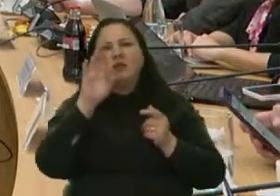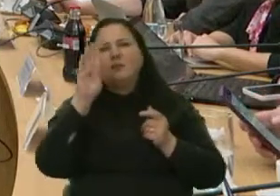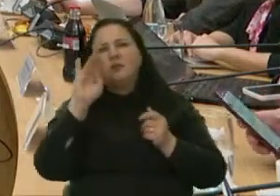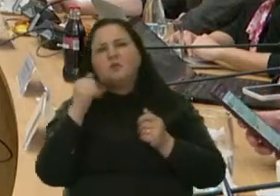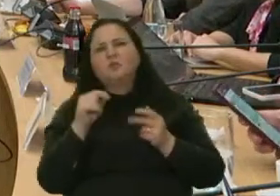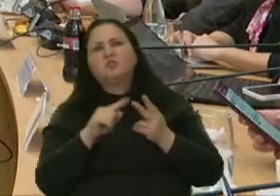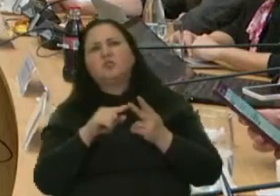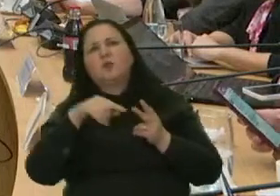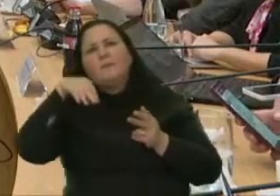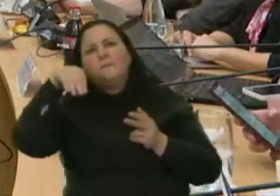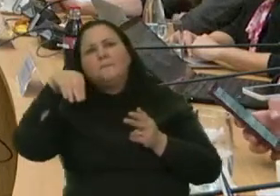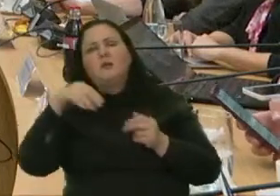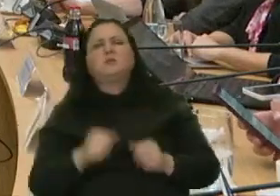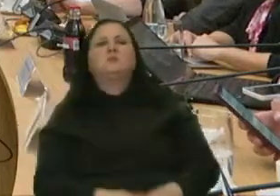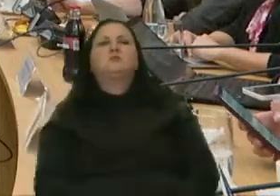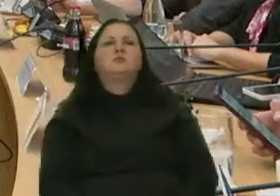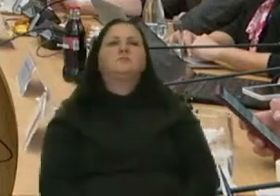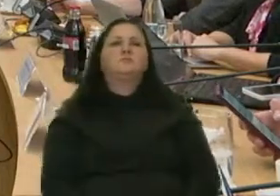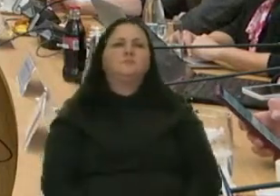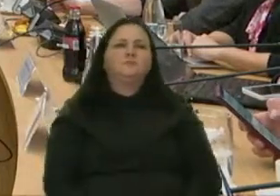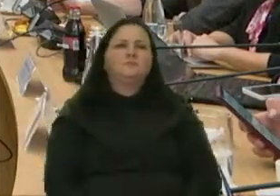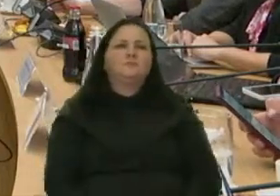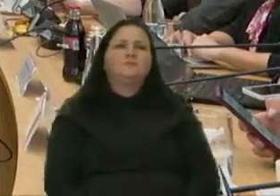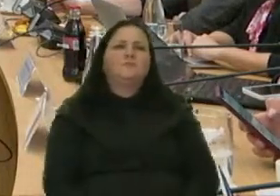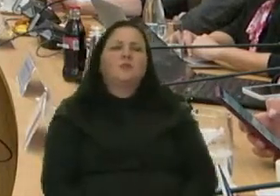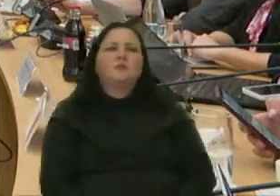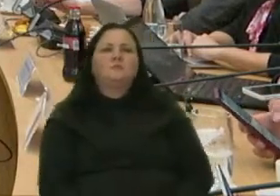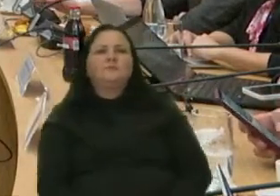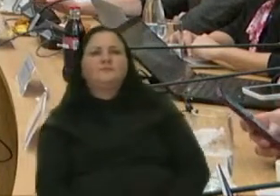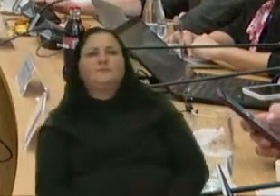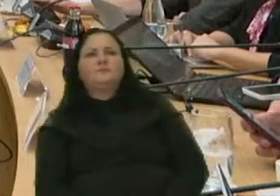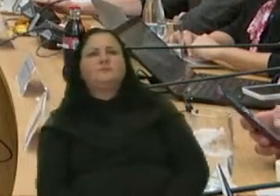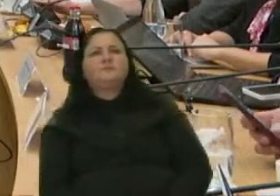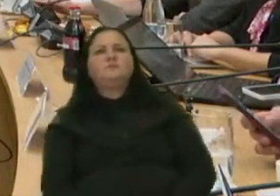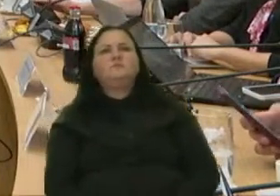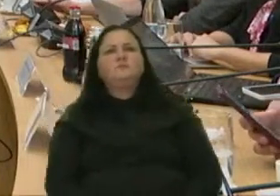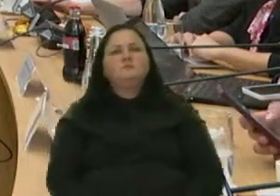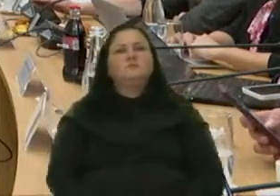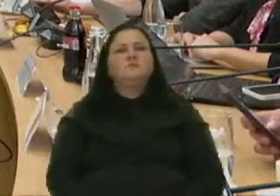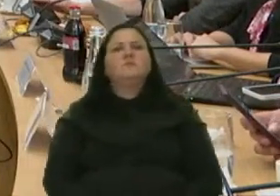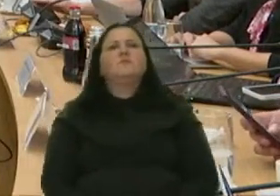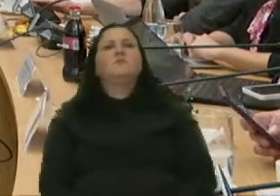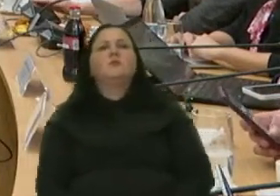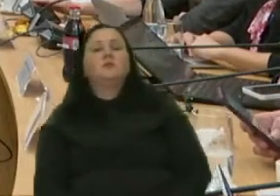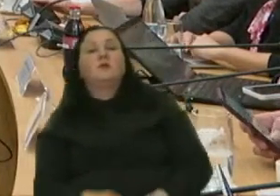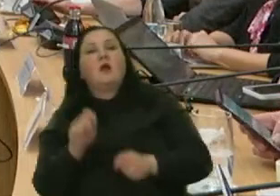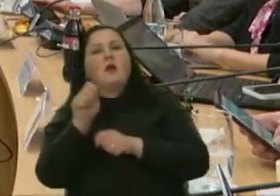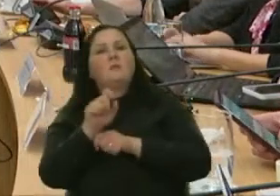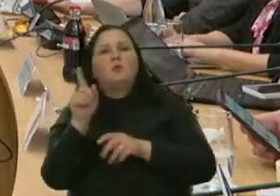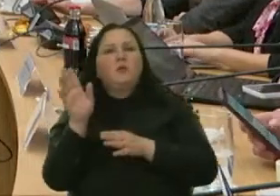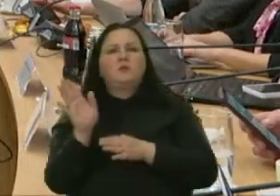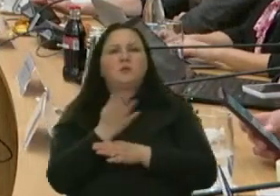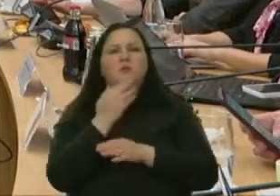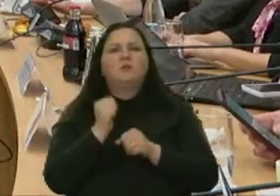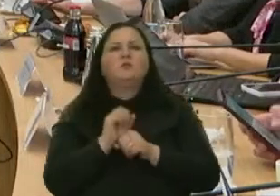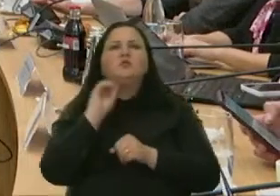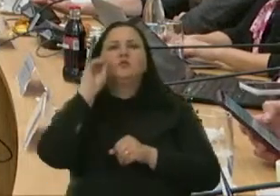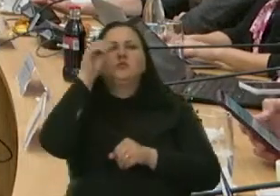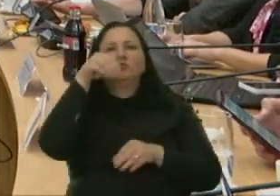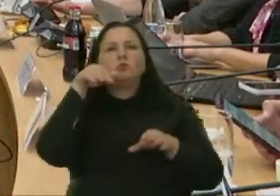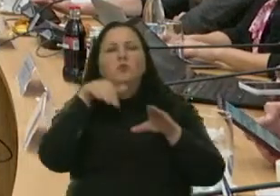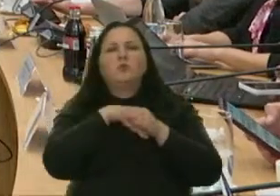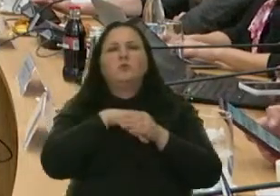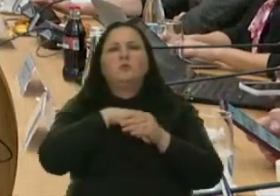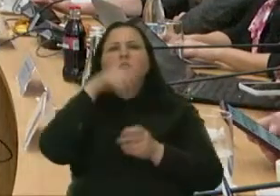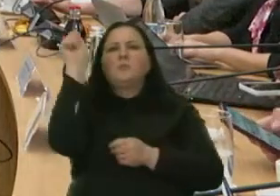Beniamin și domnul consilier mătușan să vă rog să consemnați și pe pe bandă amendamentul nu a trecut supun la vot proiectul